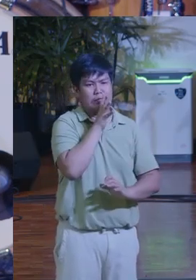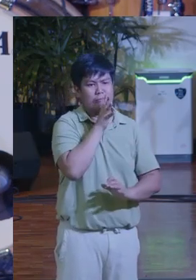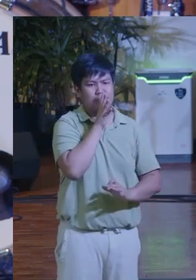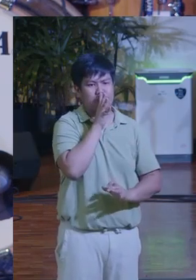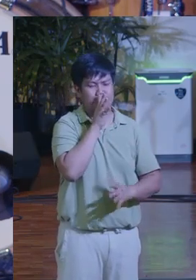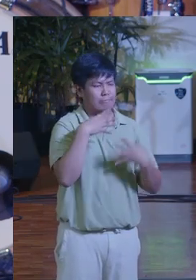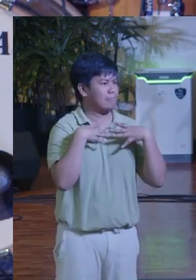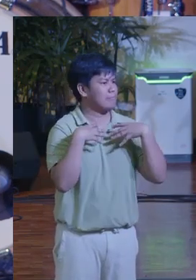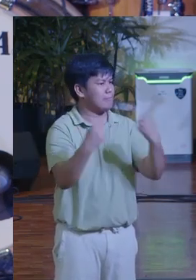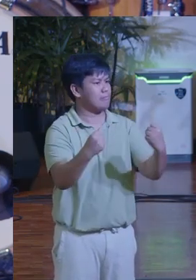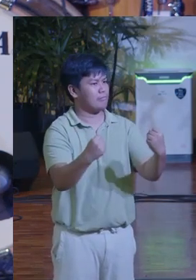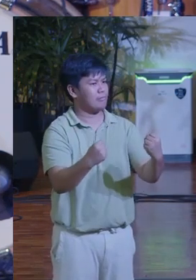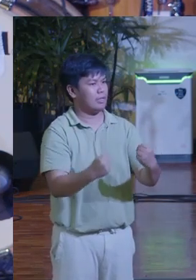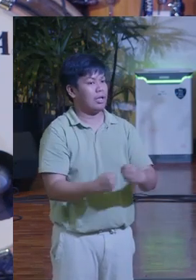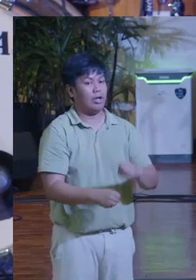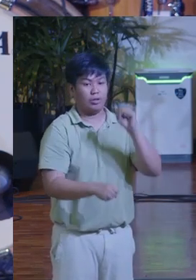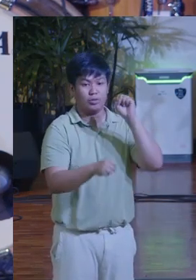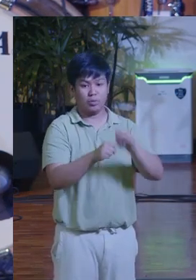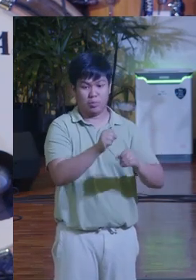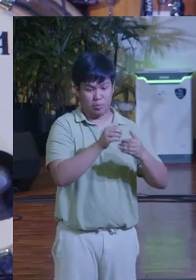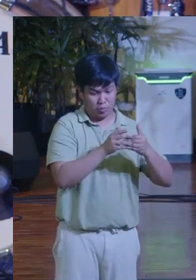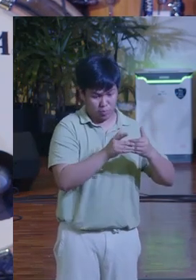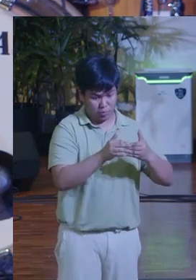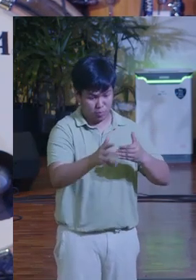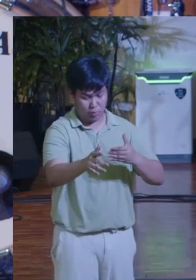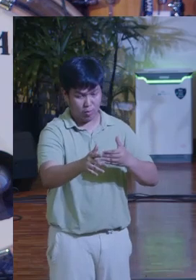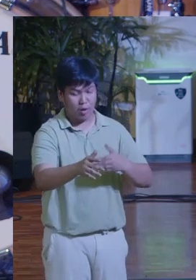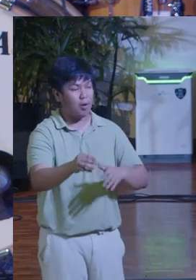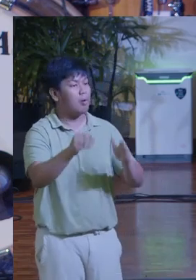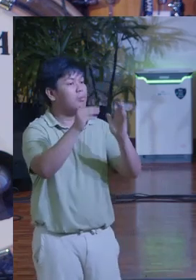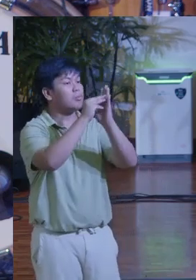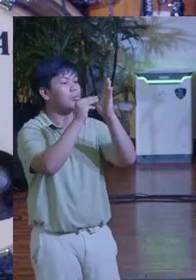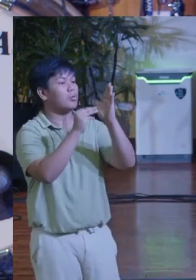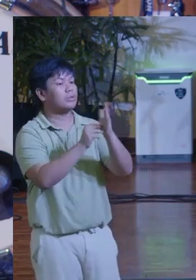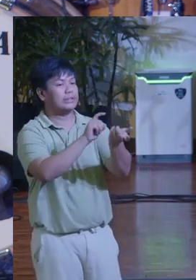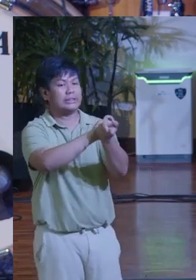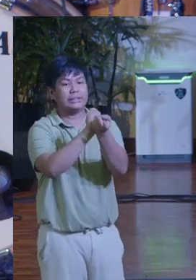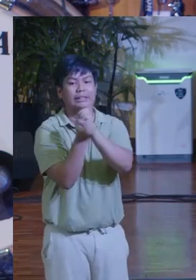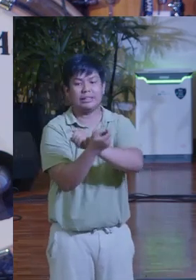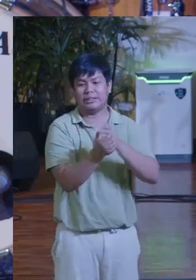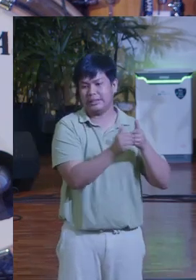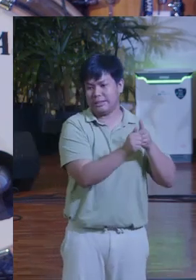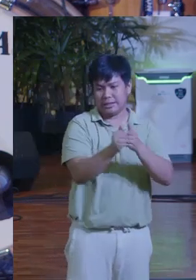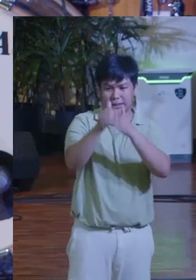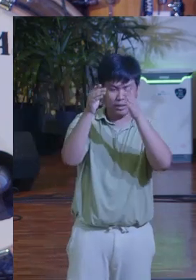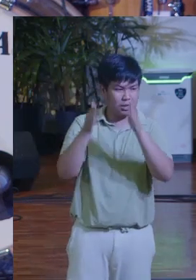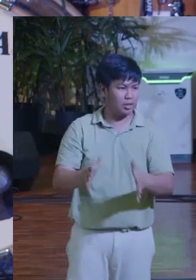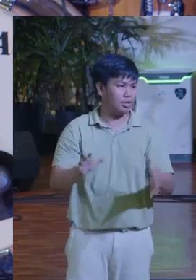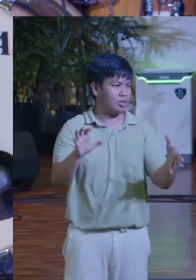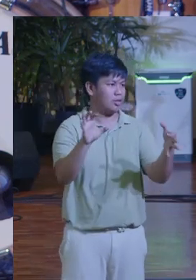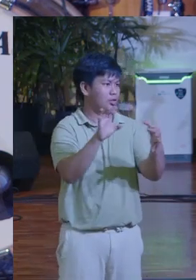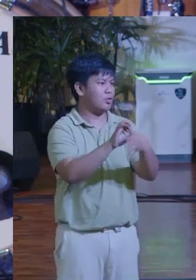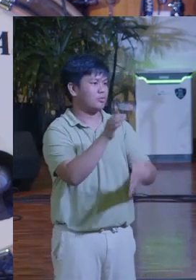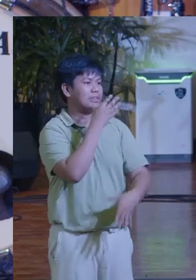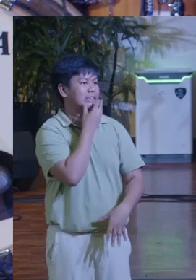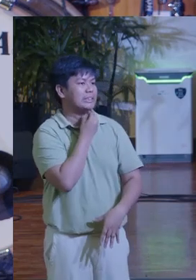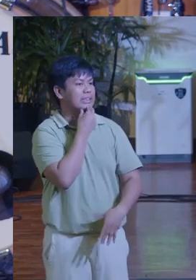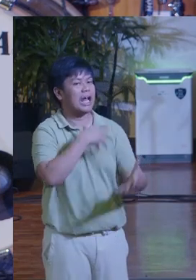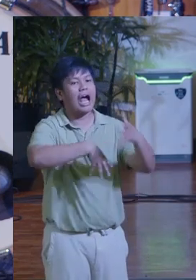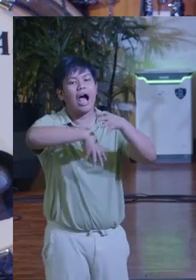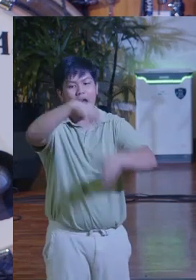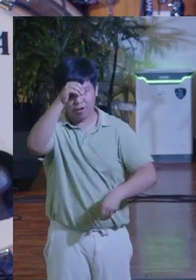Yan po ang ginamit ng Panginoon ng mga talento ni Moses para pamunuan niya ang kanyang bansa sa